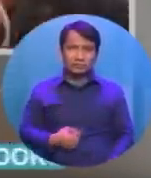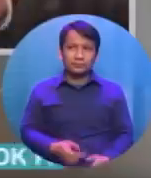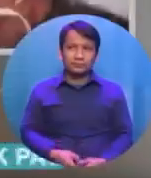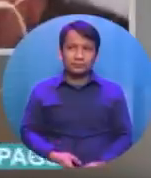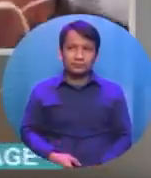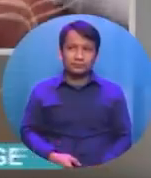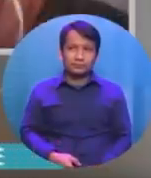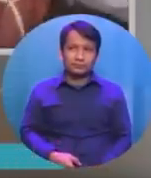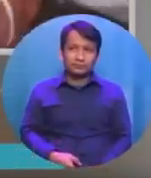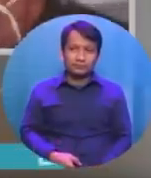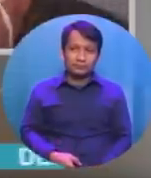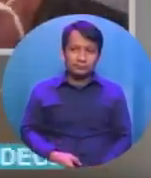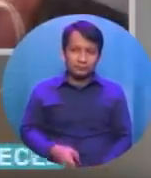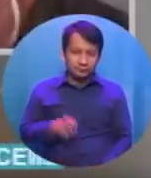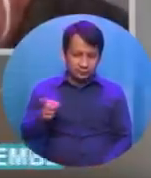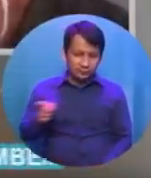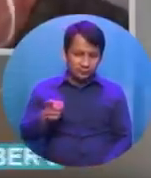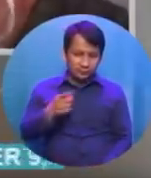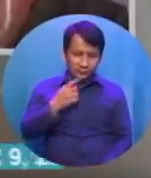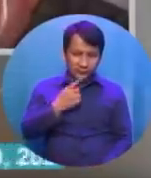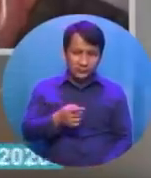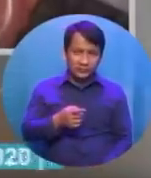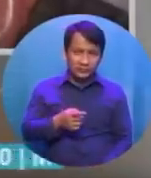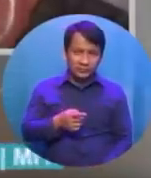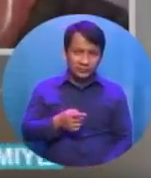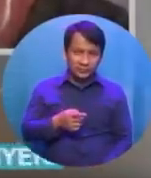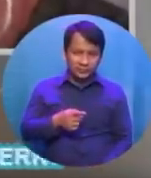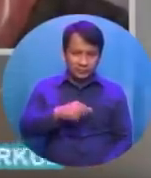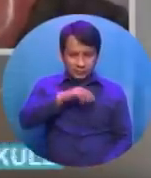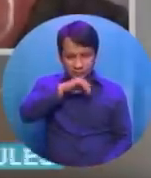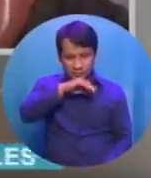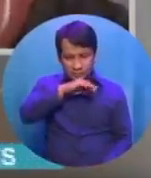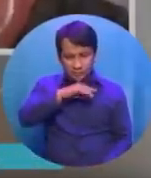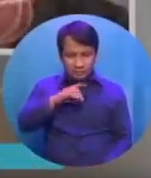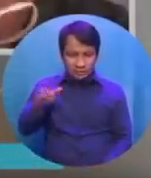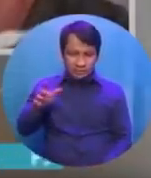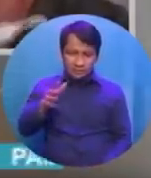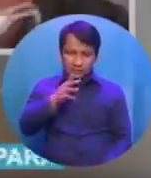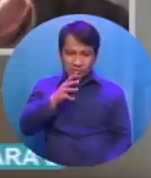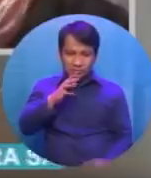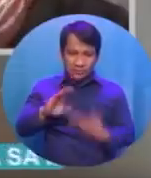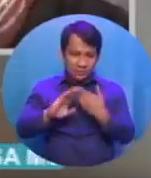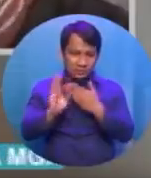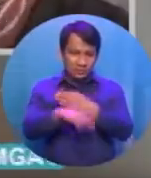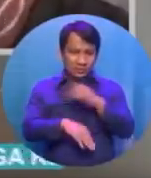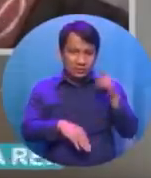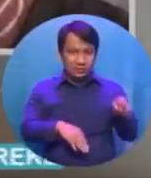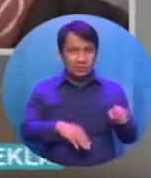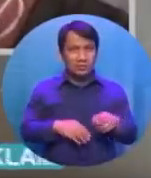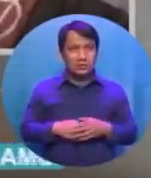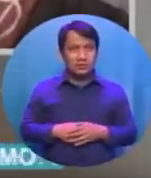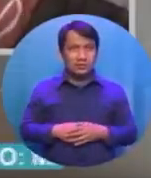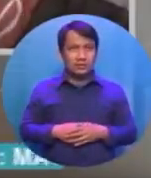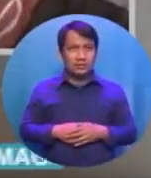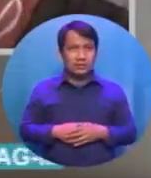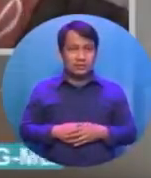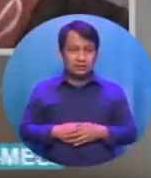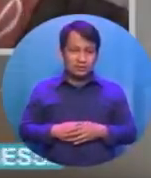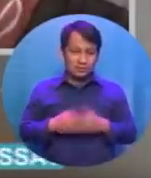Yung nanay mo kasi ang mali doon eh, bakit hindi siya bumalik? Alam naman yung bahay namin eh. Kasi hindi ko